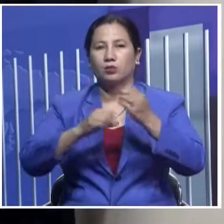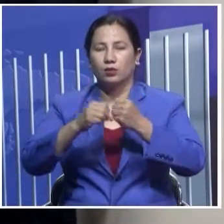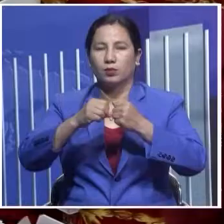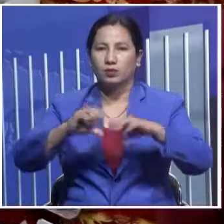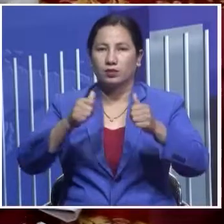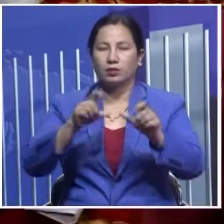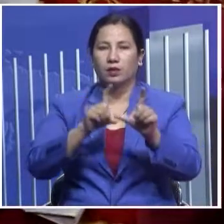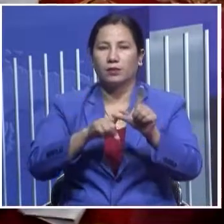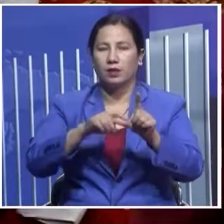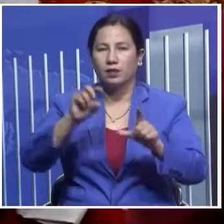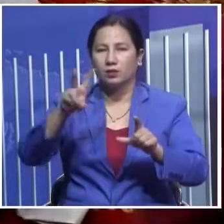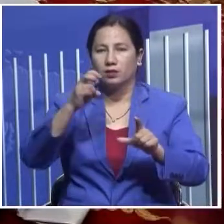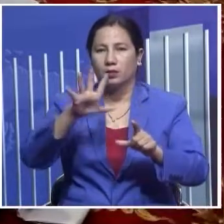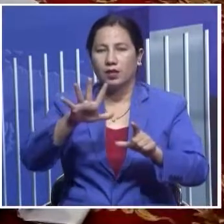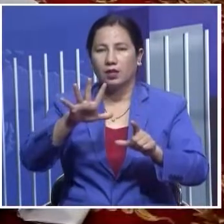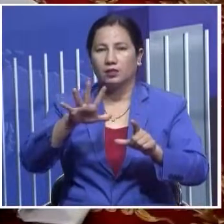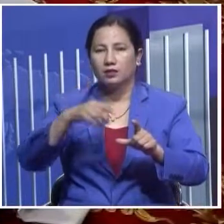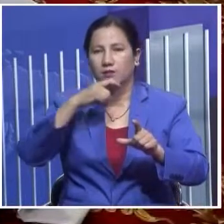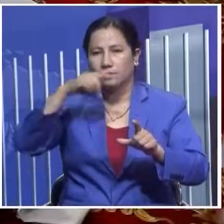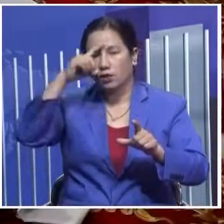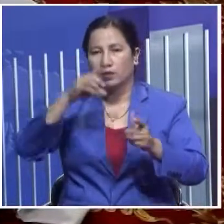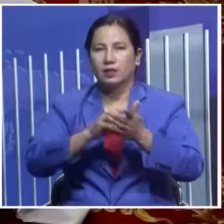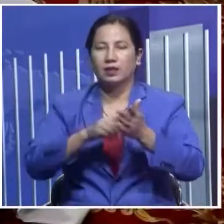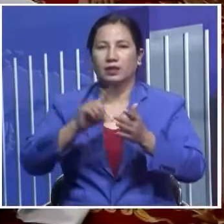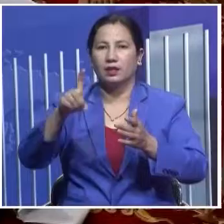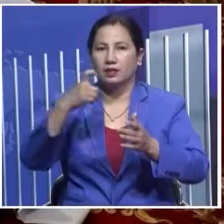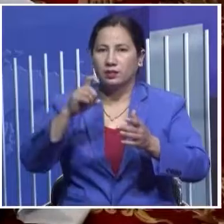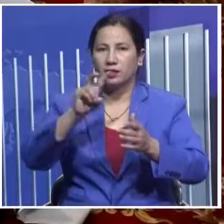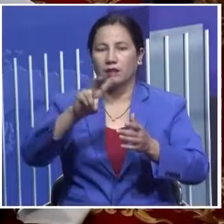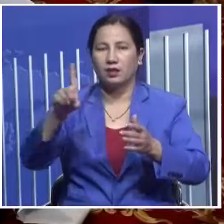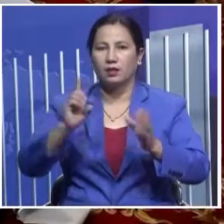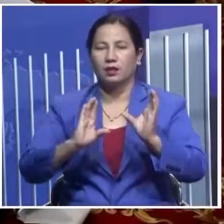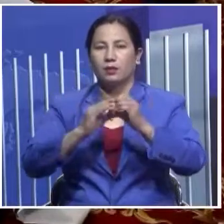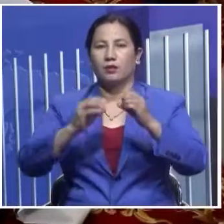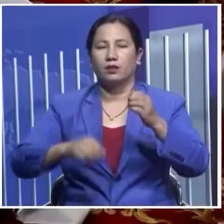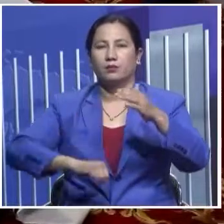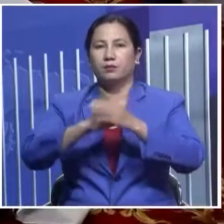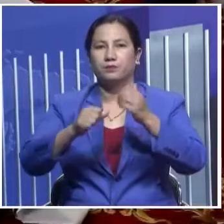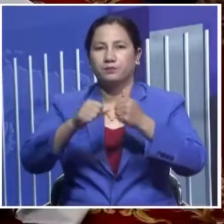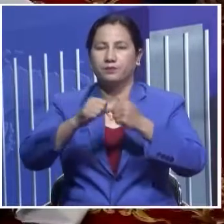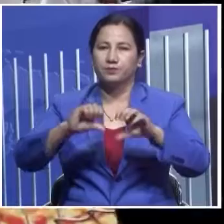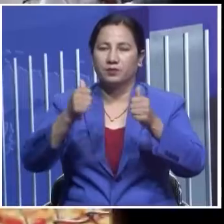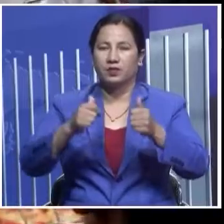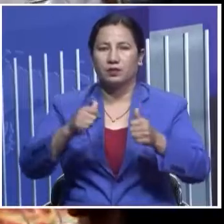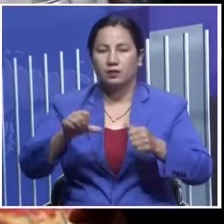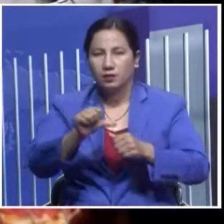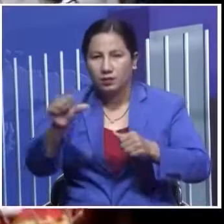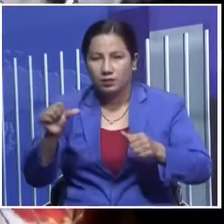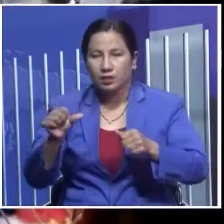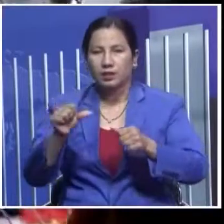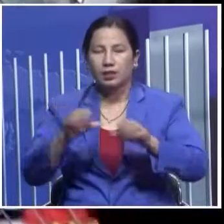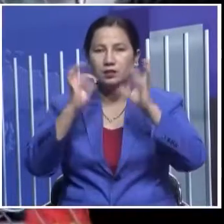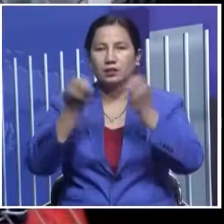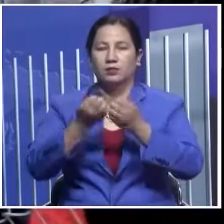त्यस्तै एमाले 205, माओवादी केन्द्रले 121 पालिकामा प्रमुख पद जितेको छ। जनता समाजवादी